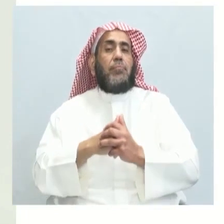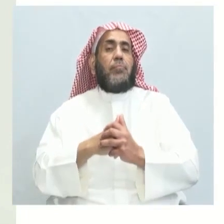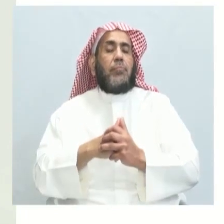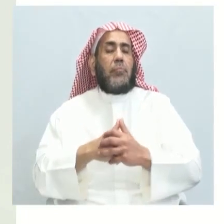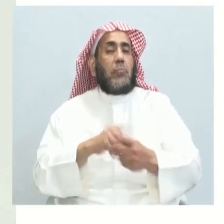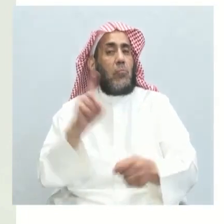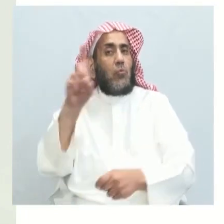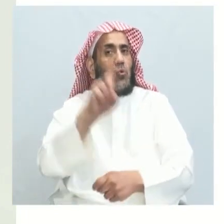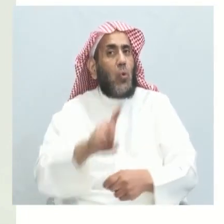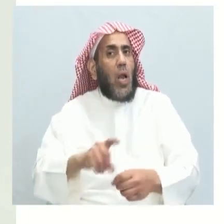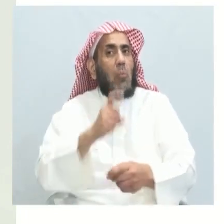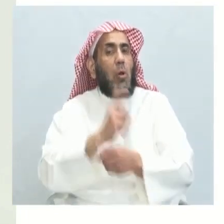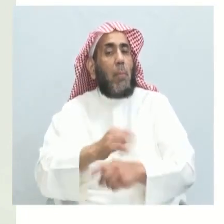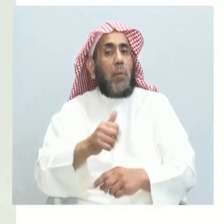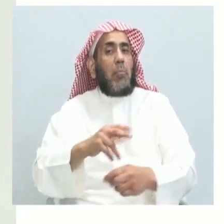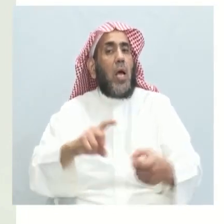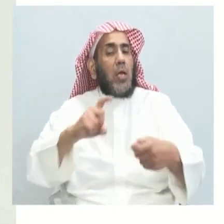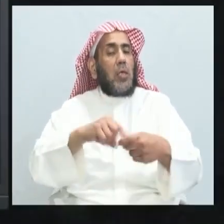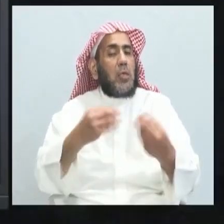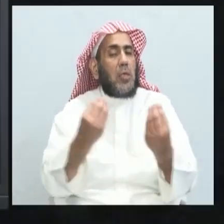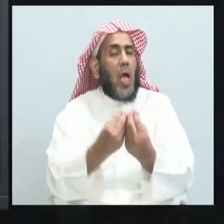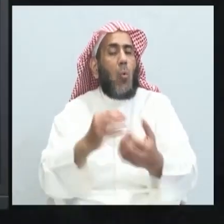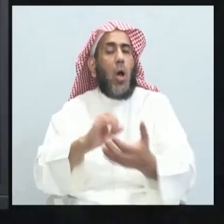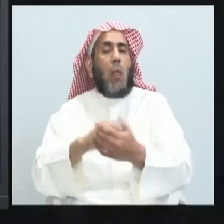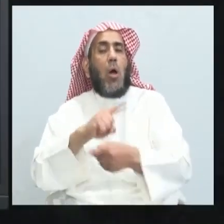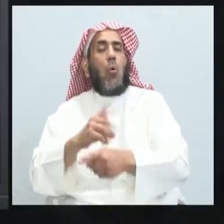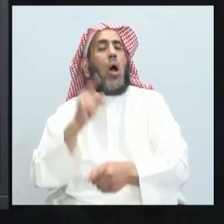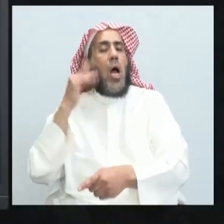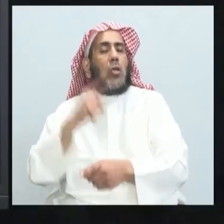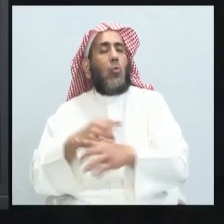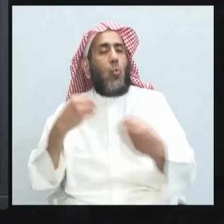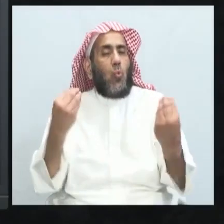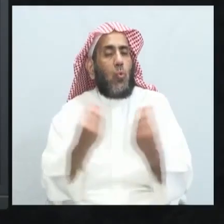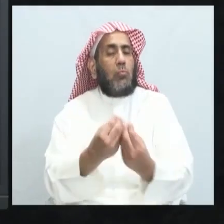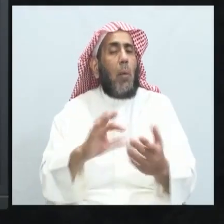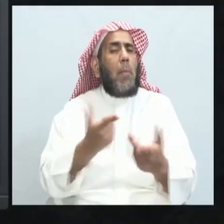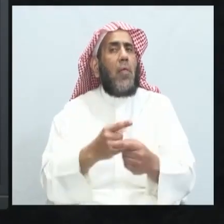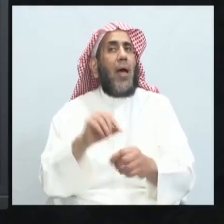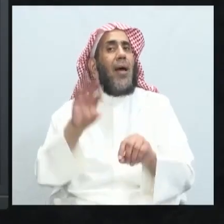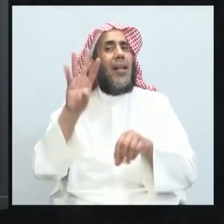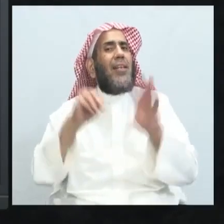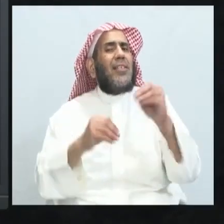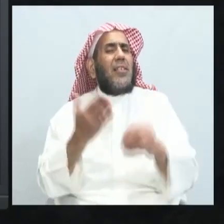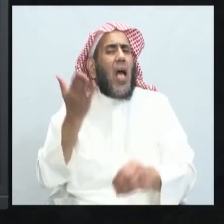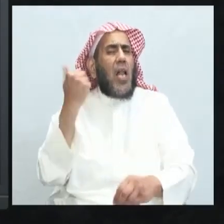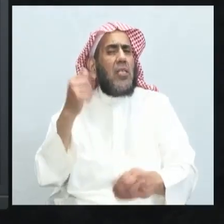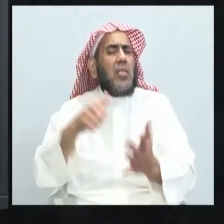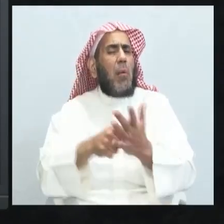الجاهليه بامكانكم التعاون انتم وزملائك وانت ايضا وزميلاتك بماذا تميزت القصه